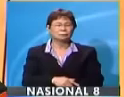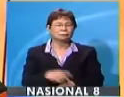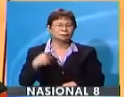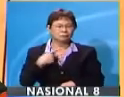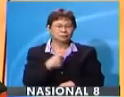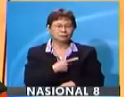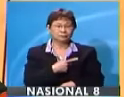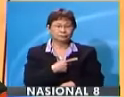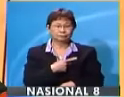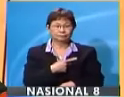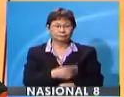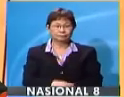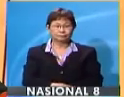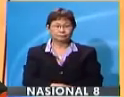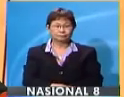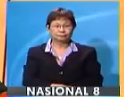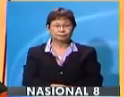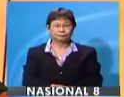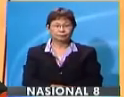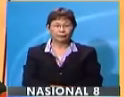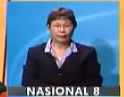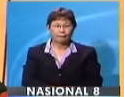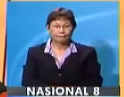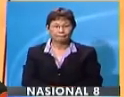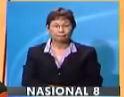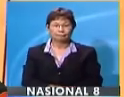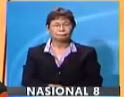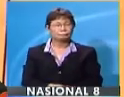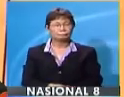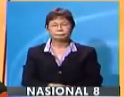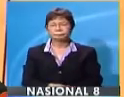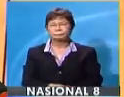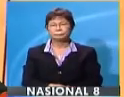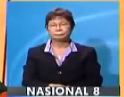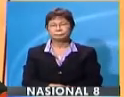jadikan isu ini sebagai satu isu yang